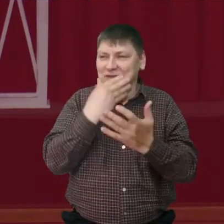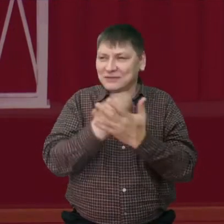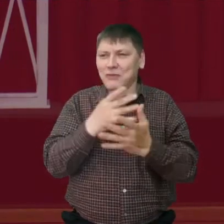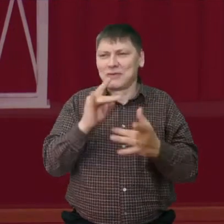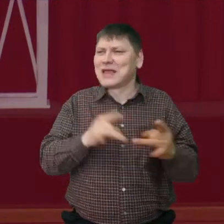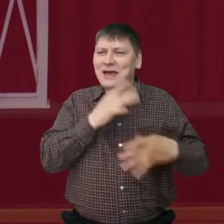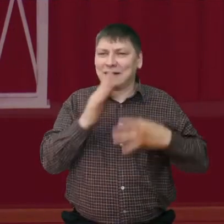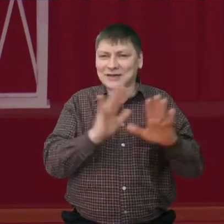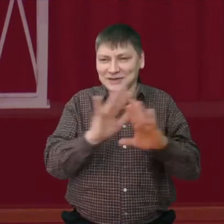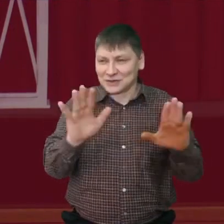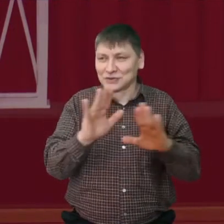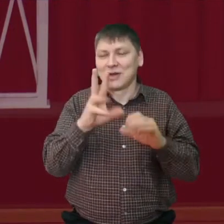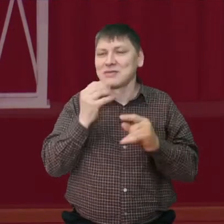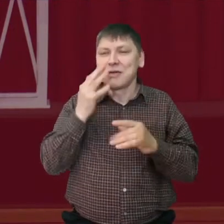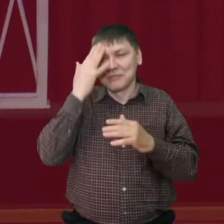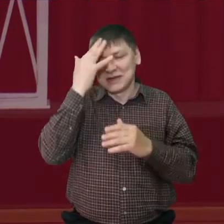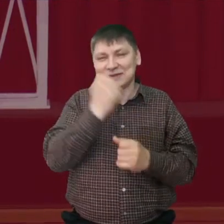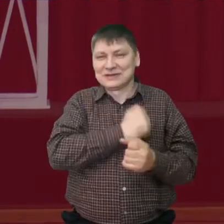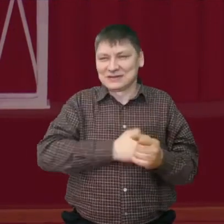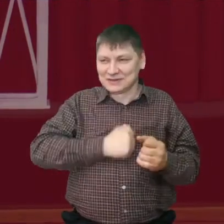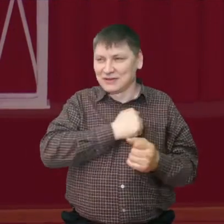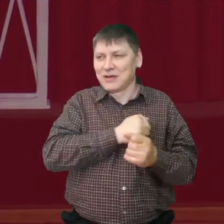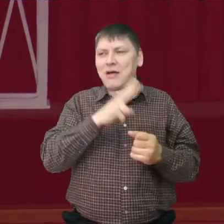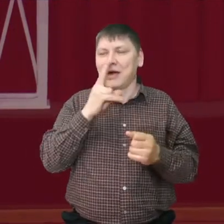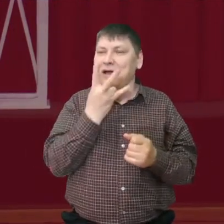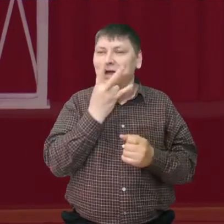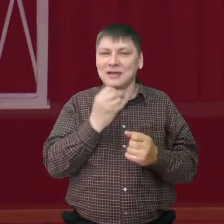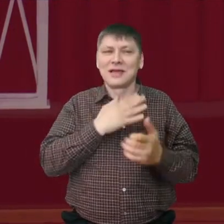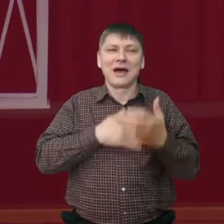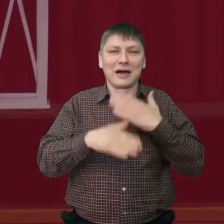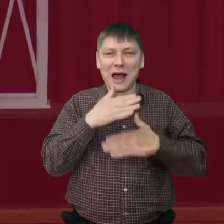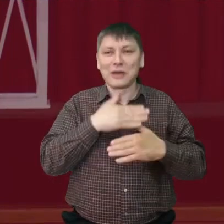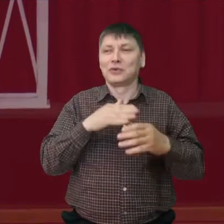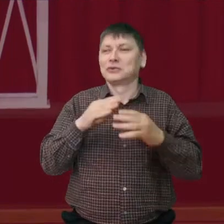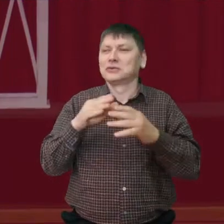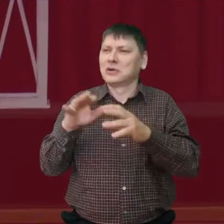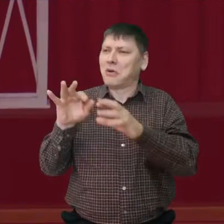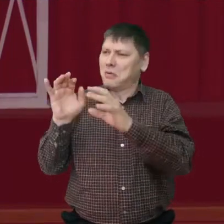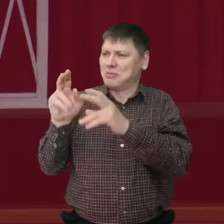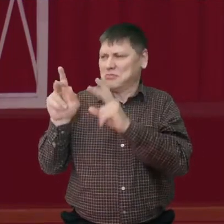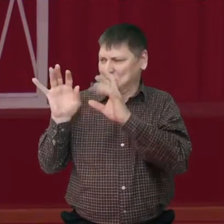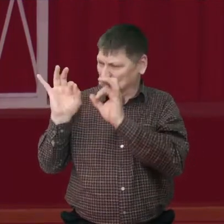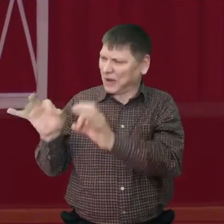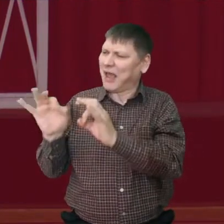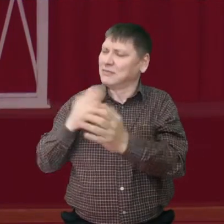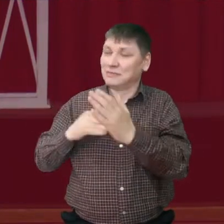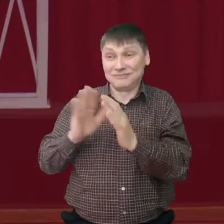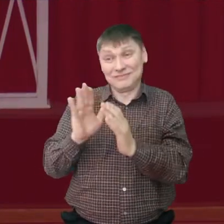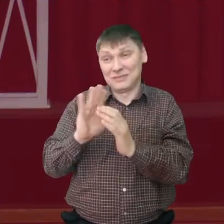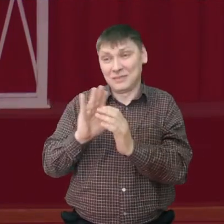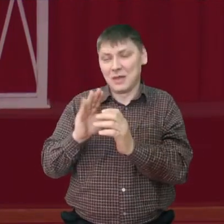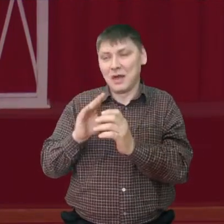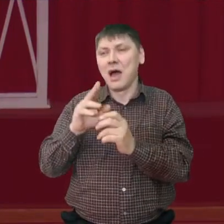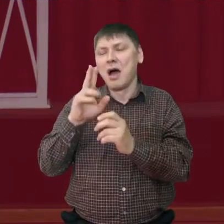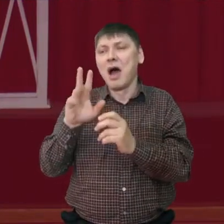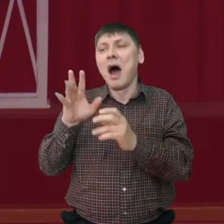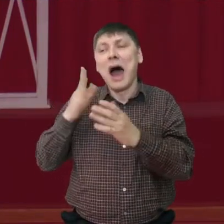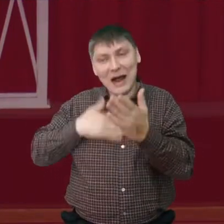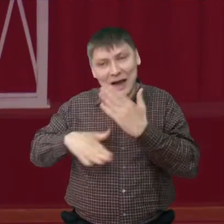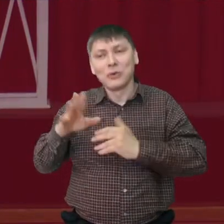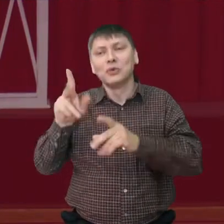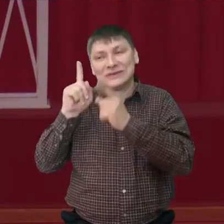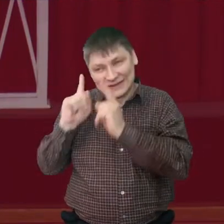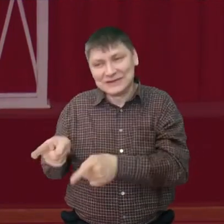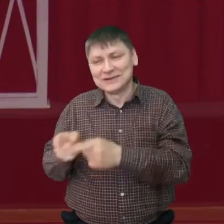не раздражается, не мыслит зла, не радуется неправде, а сорадуется истине, все покрывает, всему